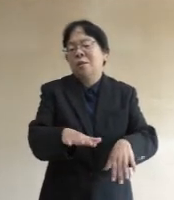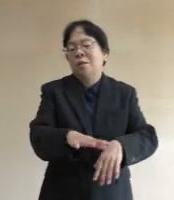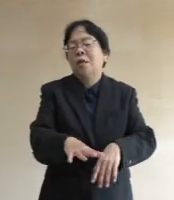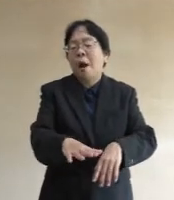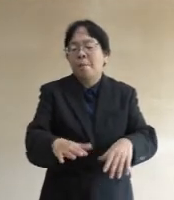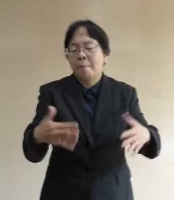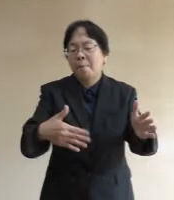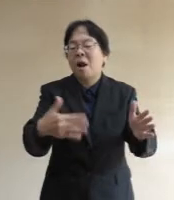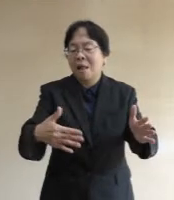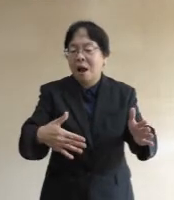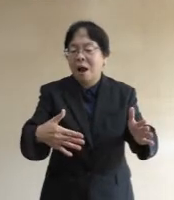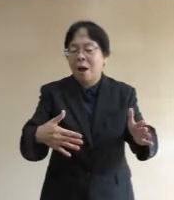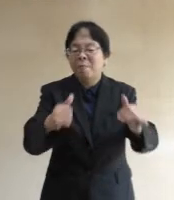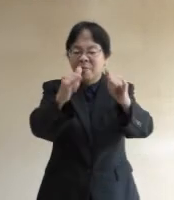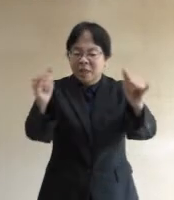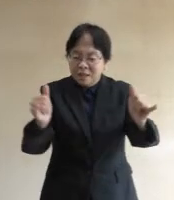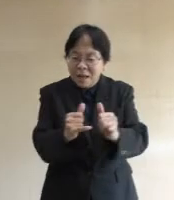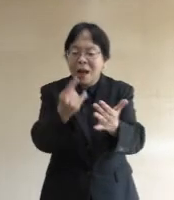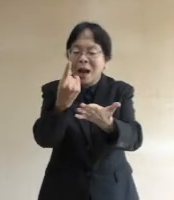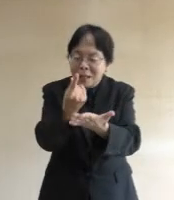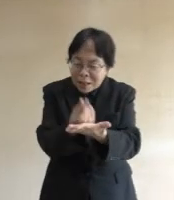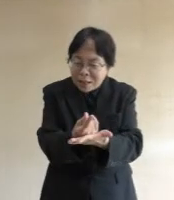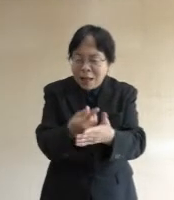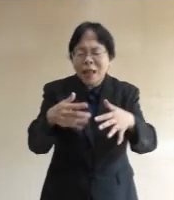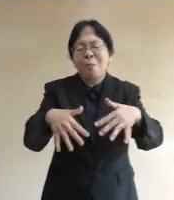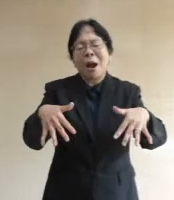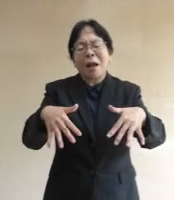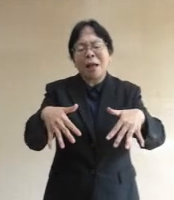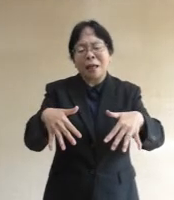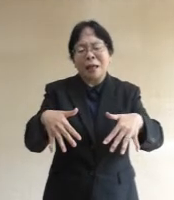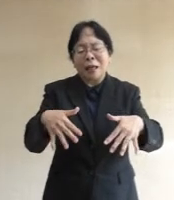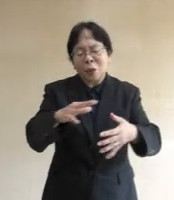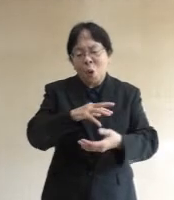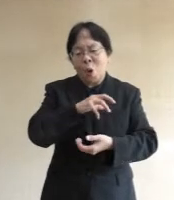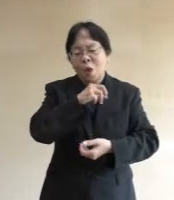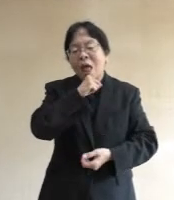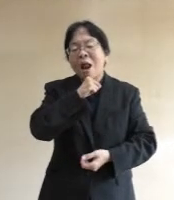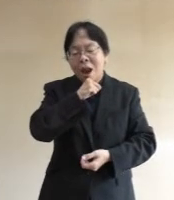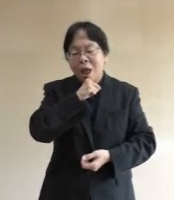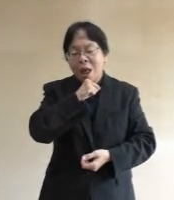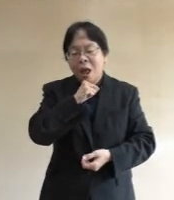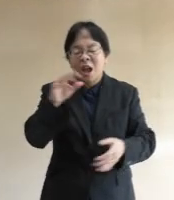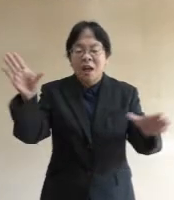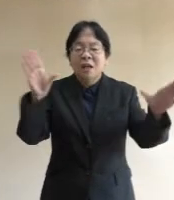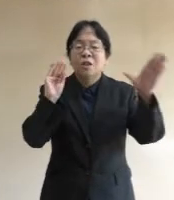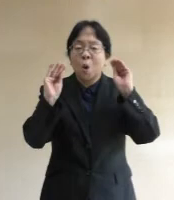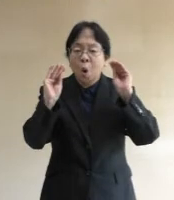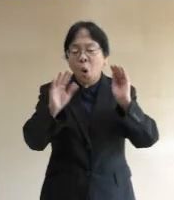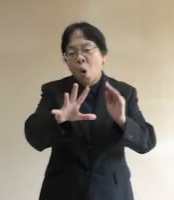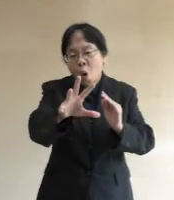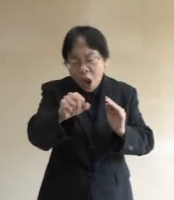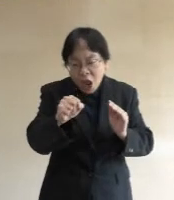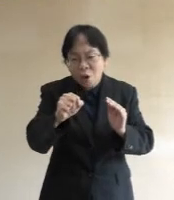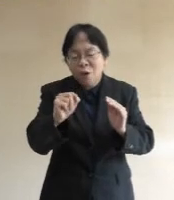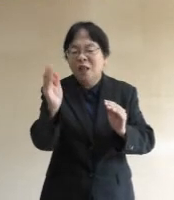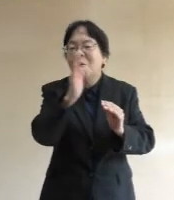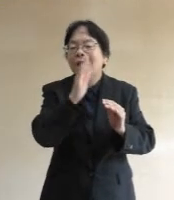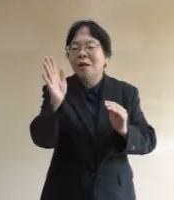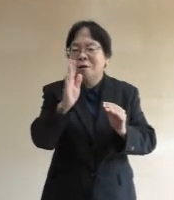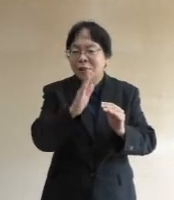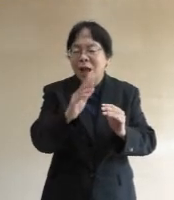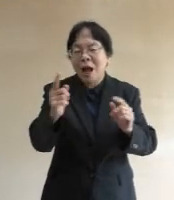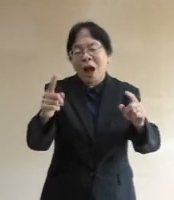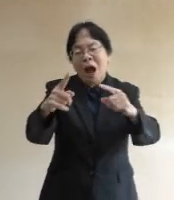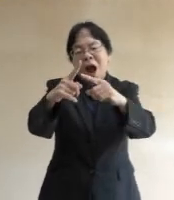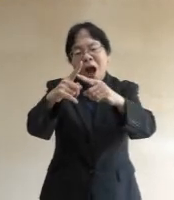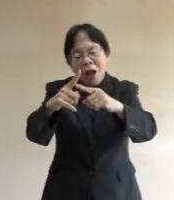の、ちょうど社会に出たばっかりとかの年代だと、なかなか情報を得ようとしないというか、入ってこないと見